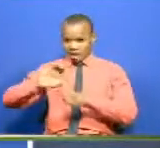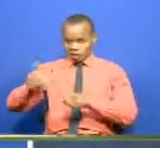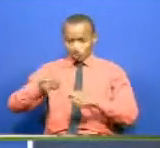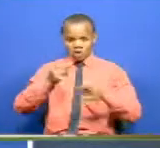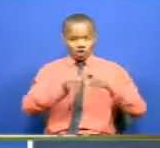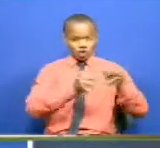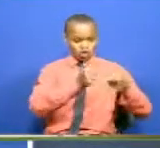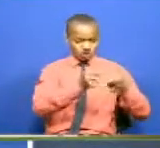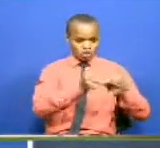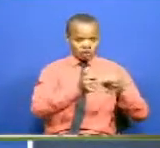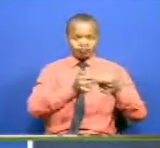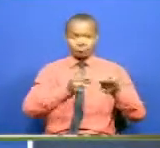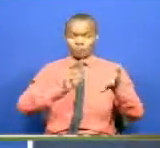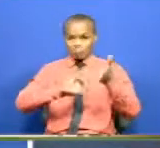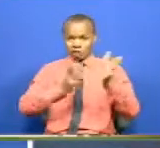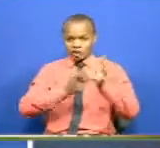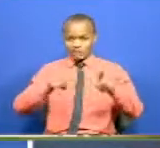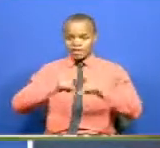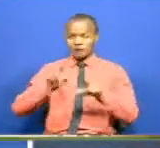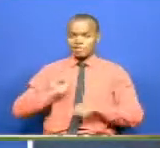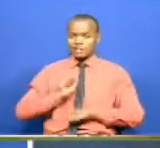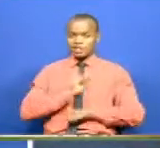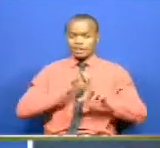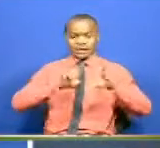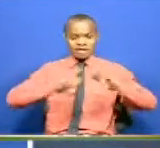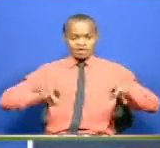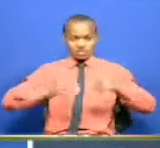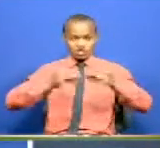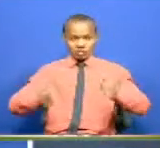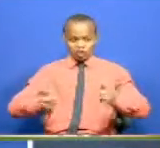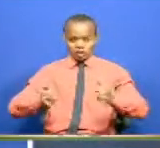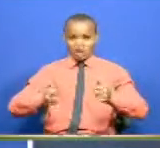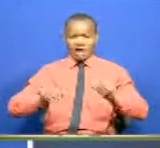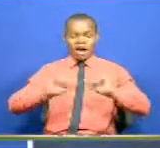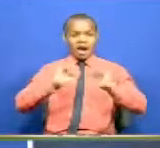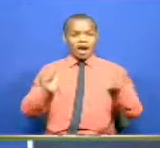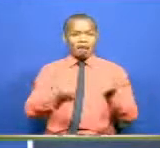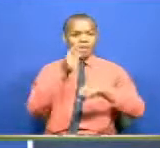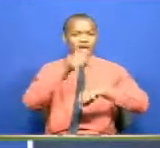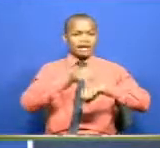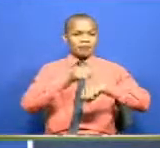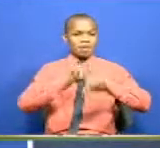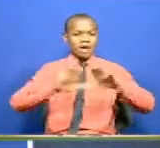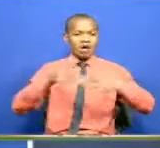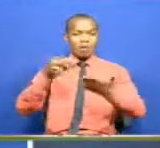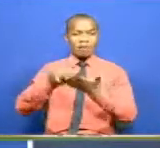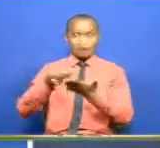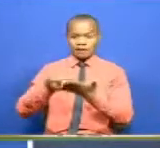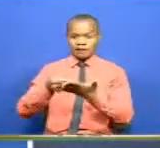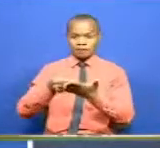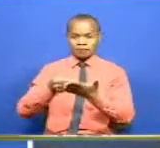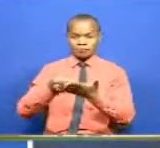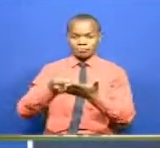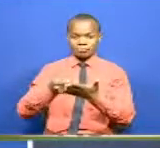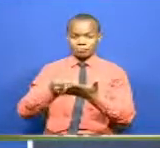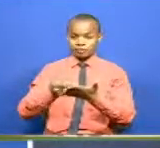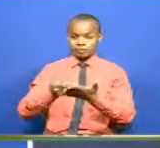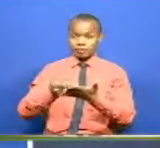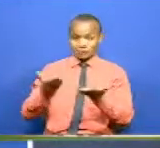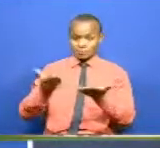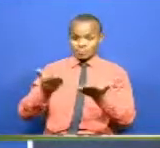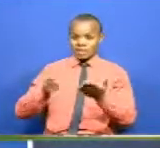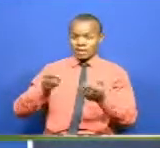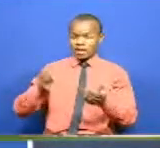likitafuta suluhisho kwa utata uliopo. Hii ni kuhusiana na mfumo wa ugavi. siku ya Alhamis bunge na seneti kwa